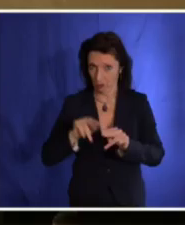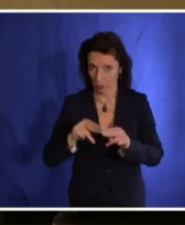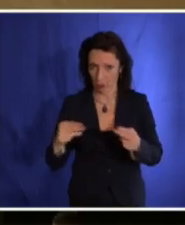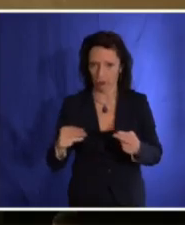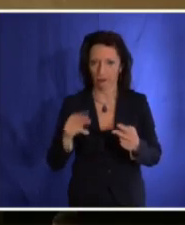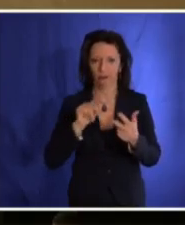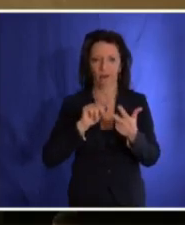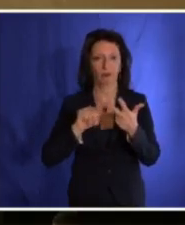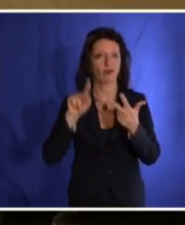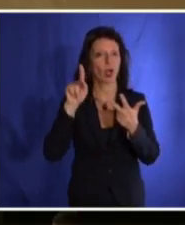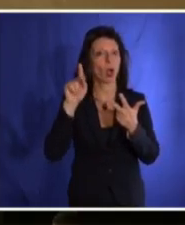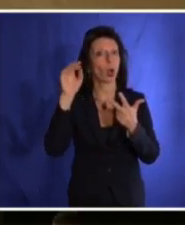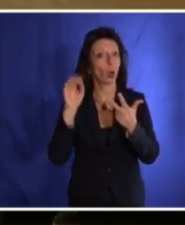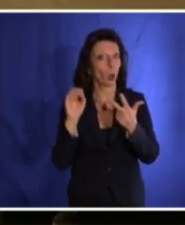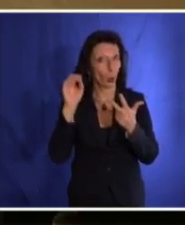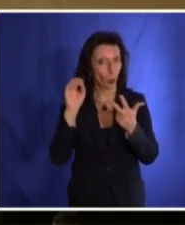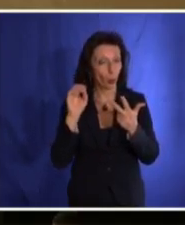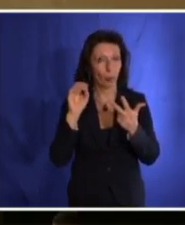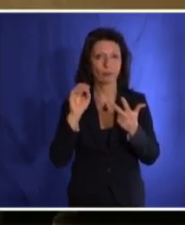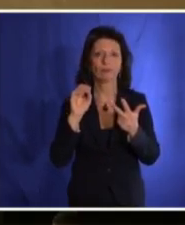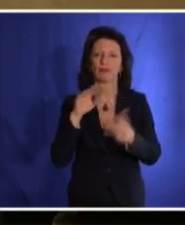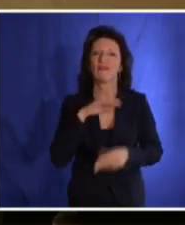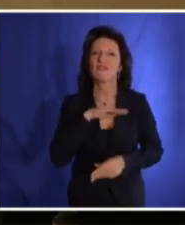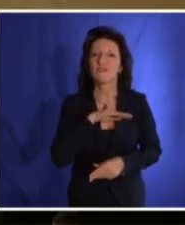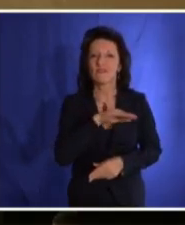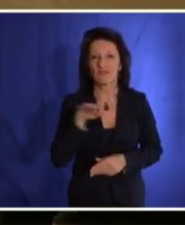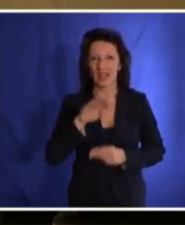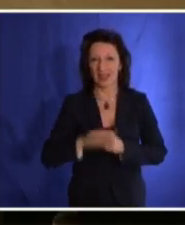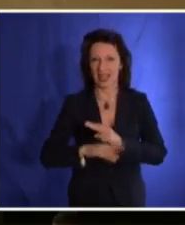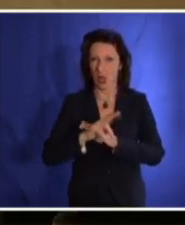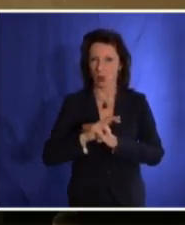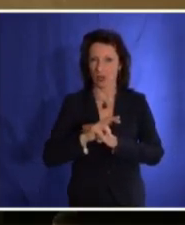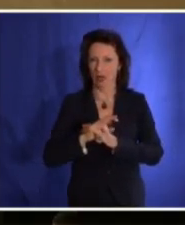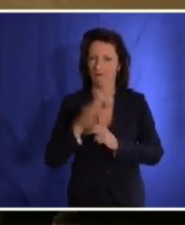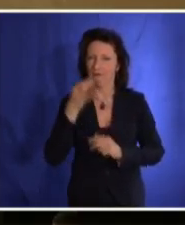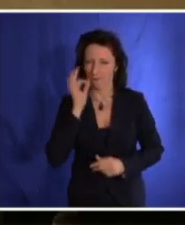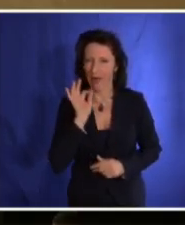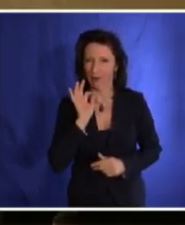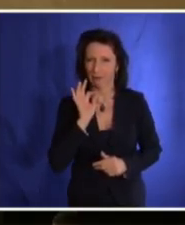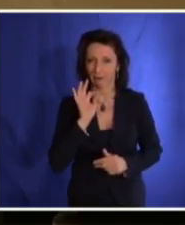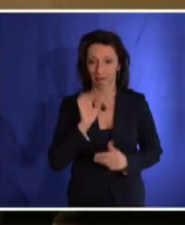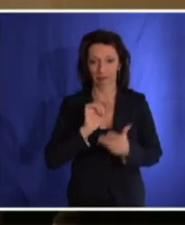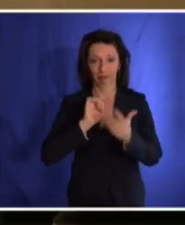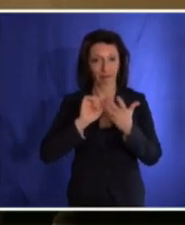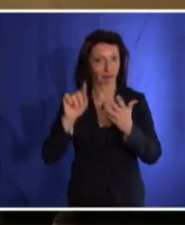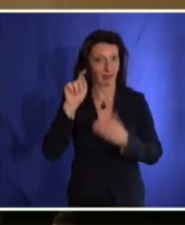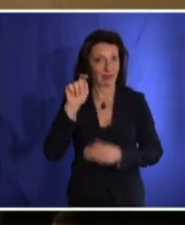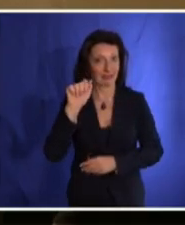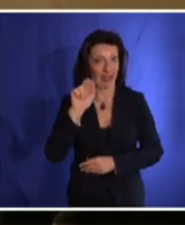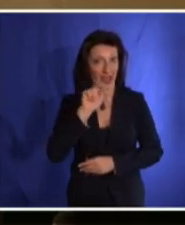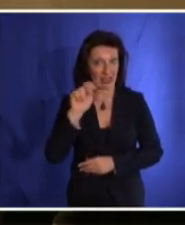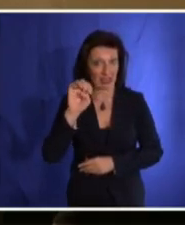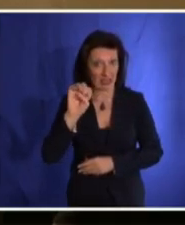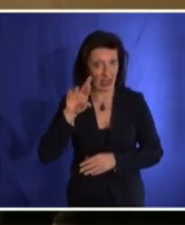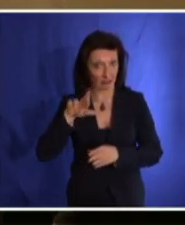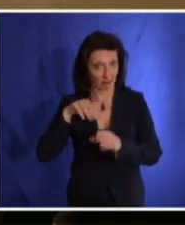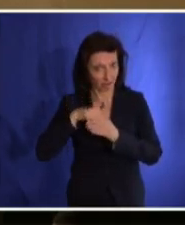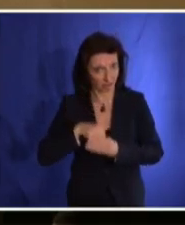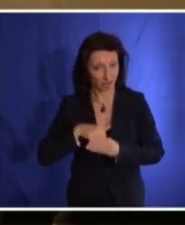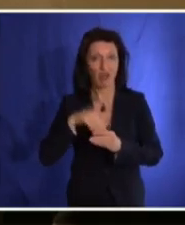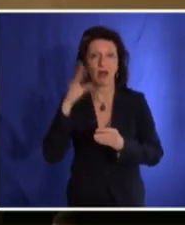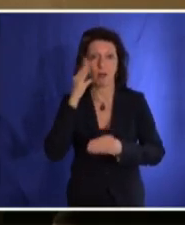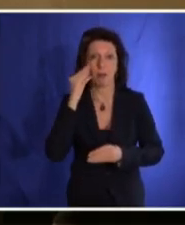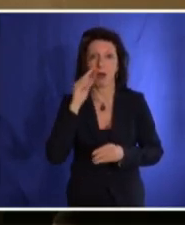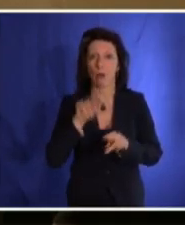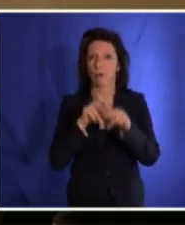Kö für Wir Niederösterreicherinnen, die Frauen, Claudia Tanner für den Bauernbund